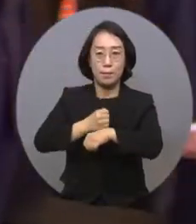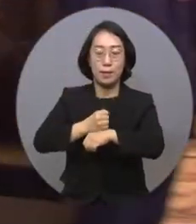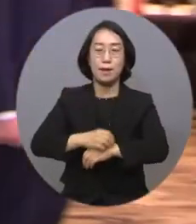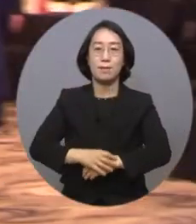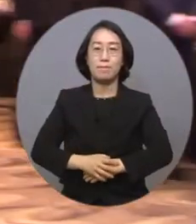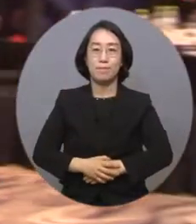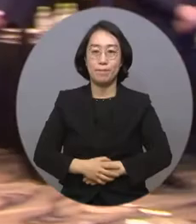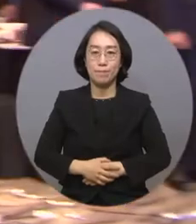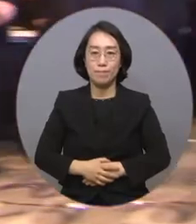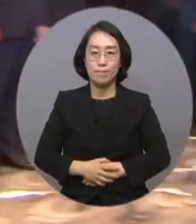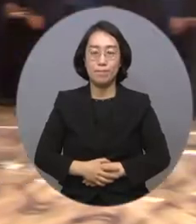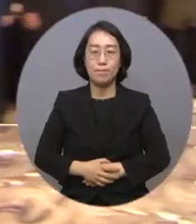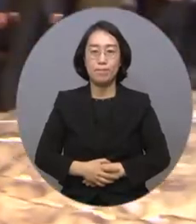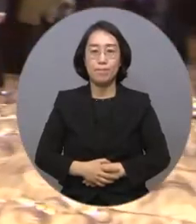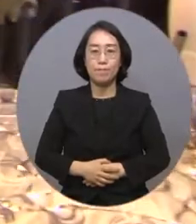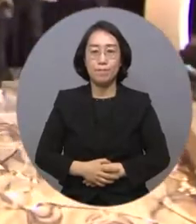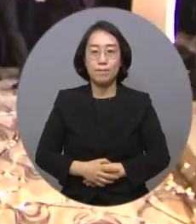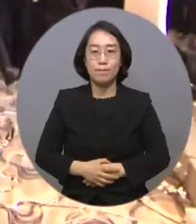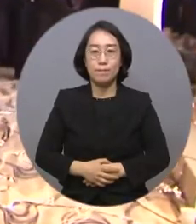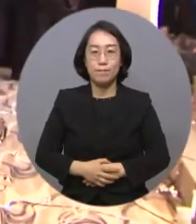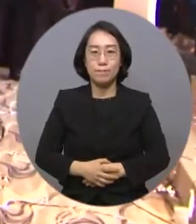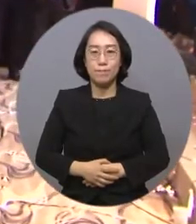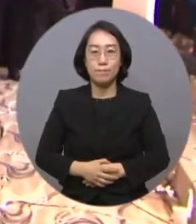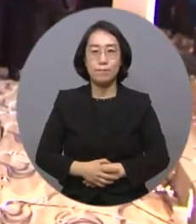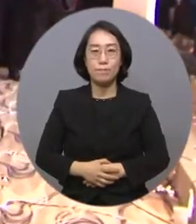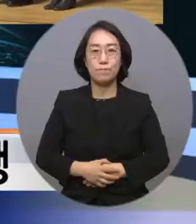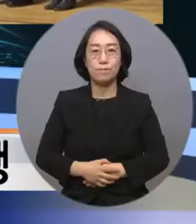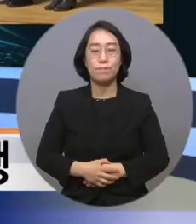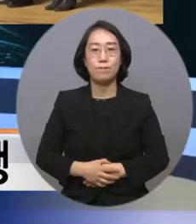부산방송 황병양입니다.